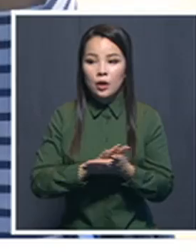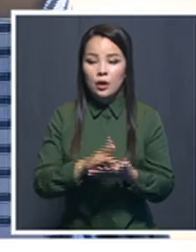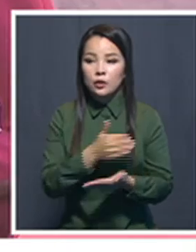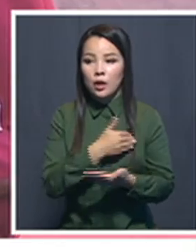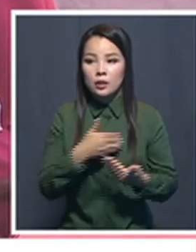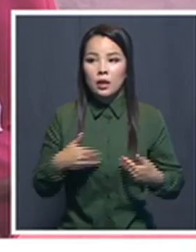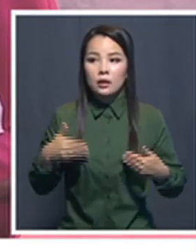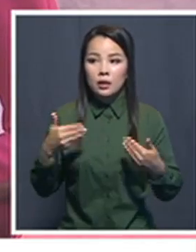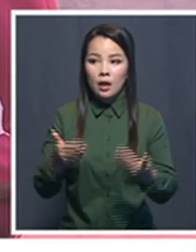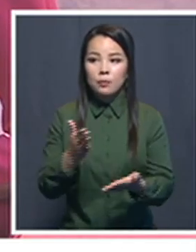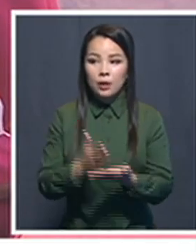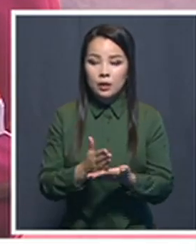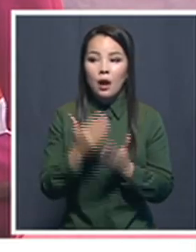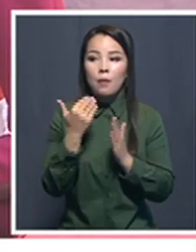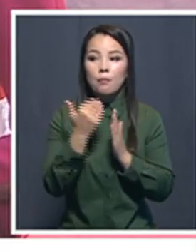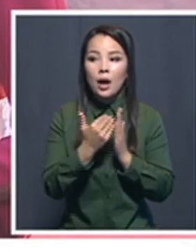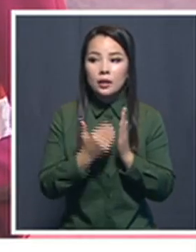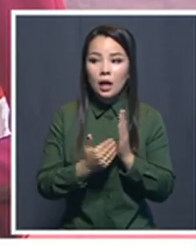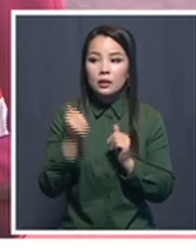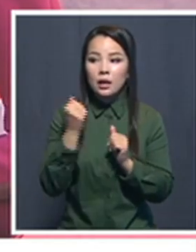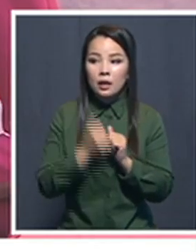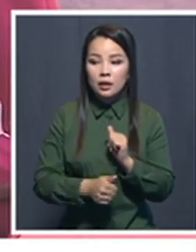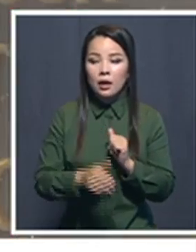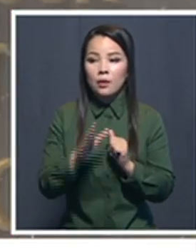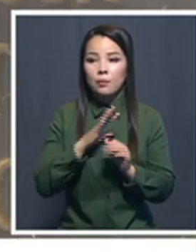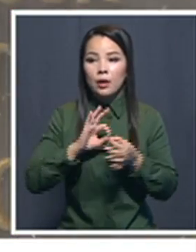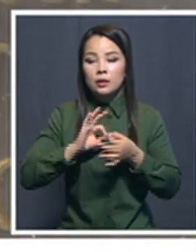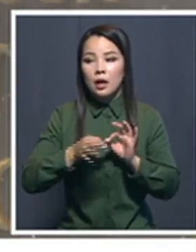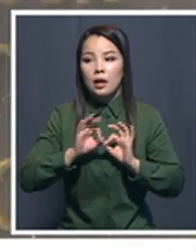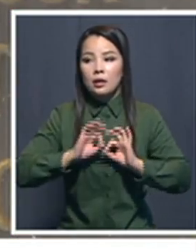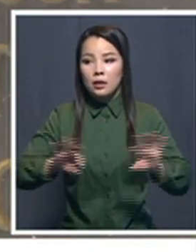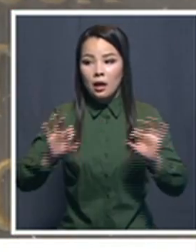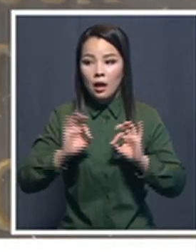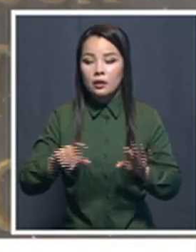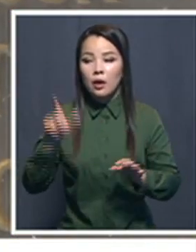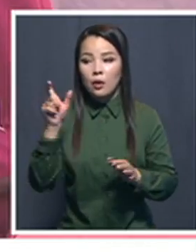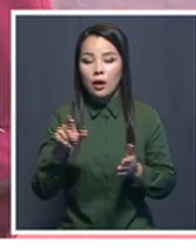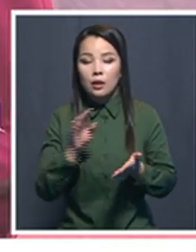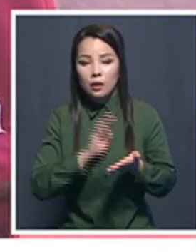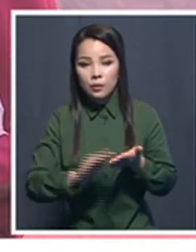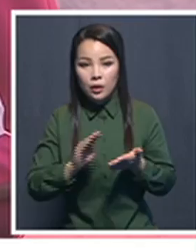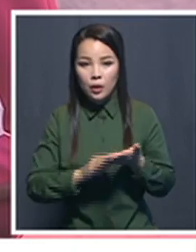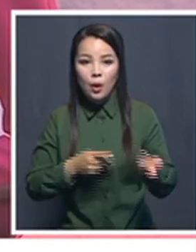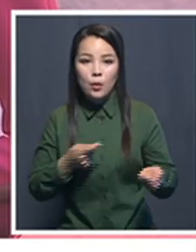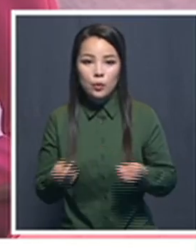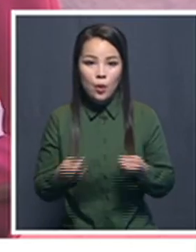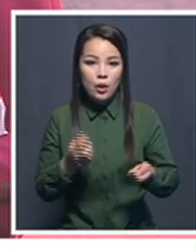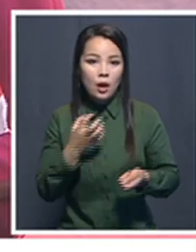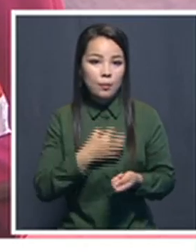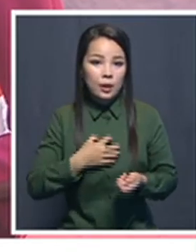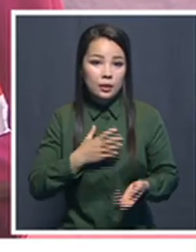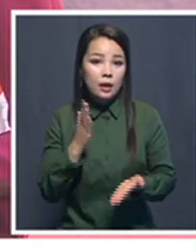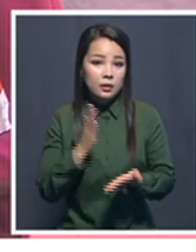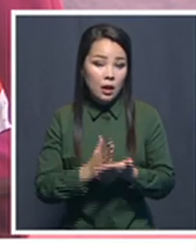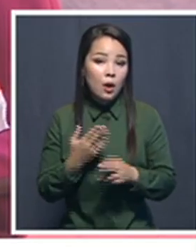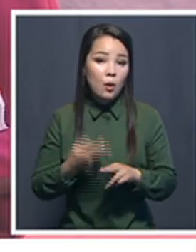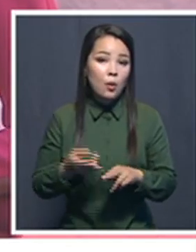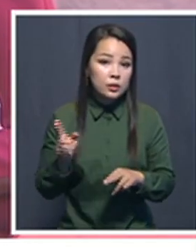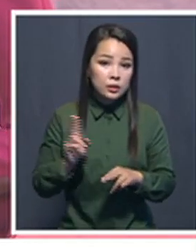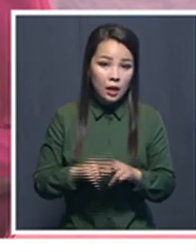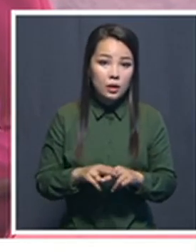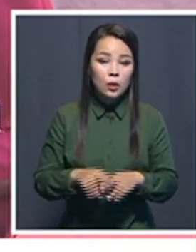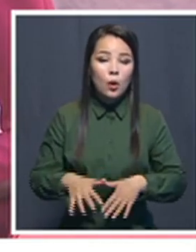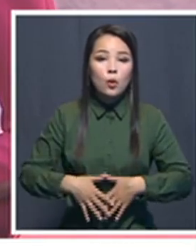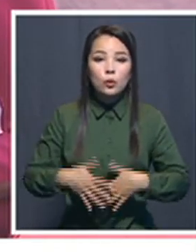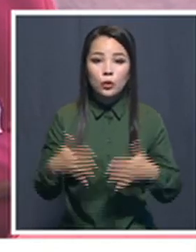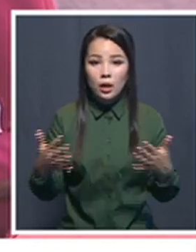де жеткізді. Бағдарламаларды халыққа жеткізуде қаламгерлердің рөлі өте зор. Сондықтан осындай